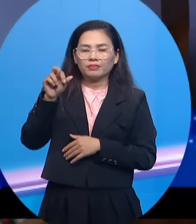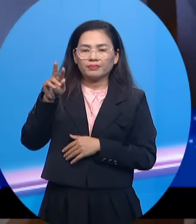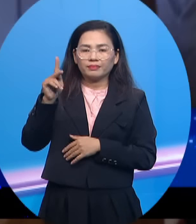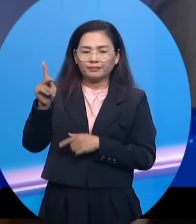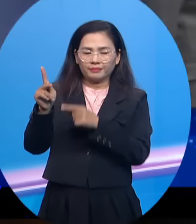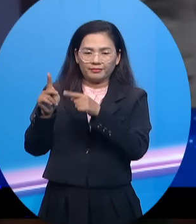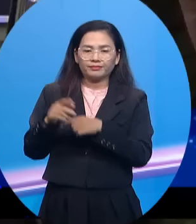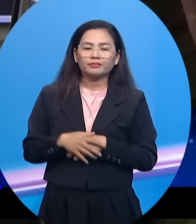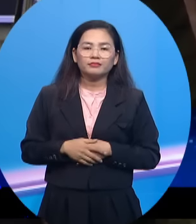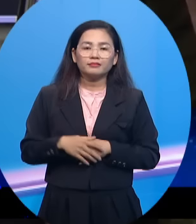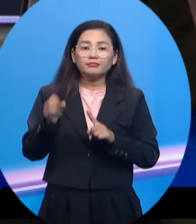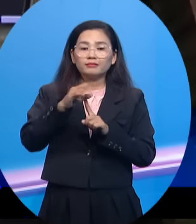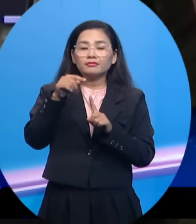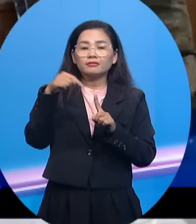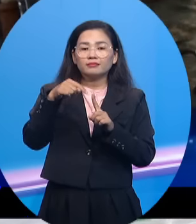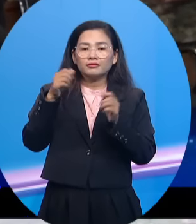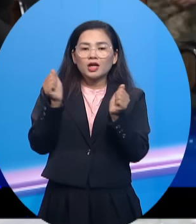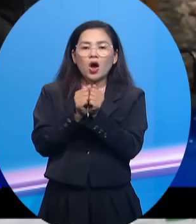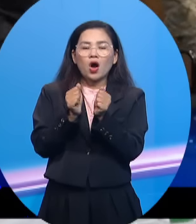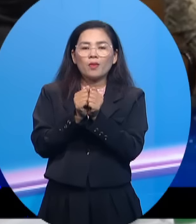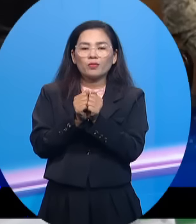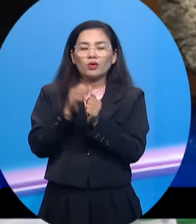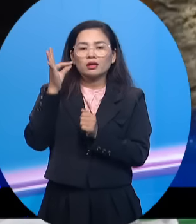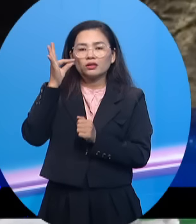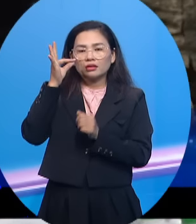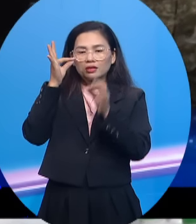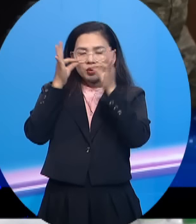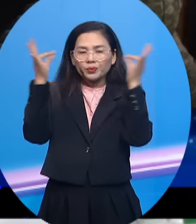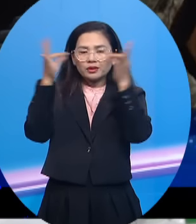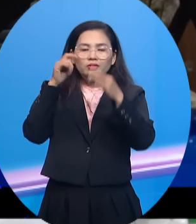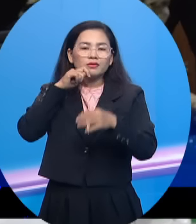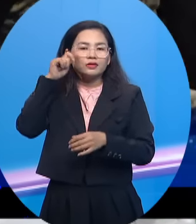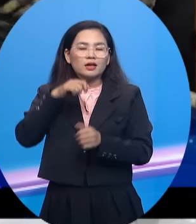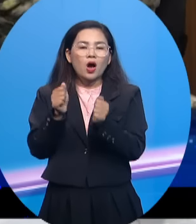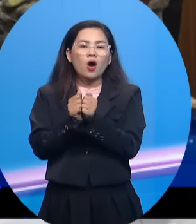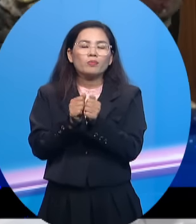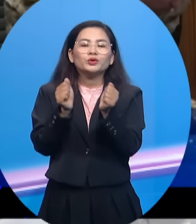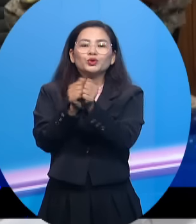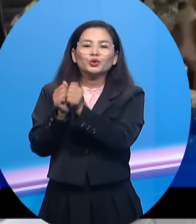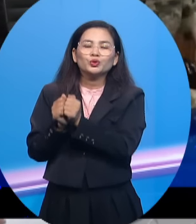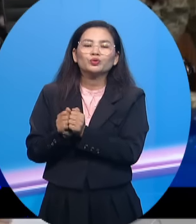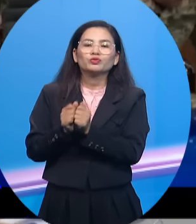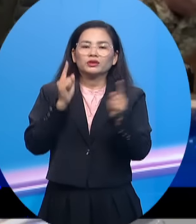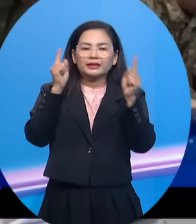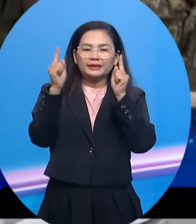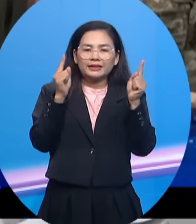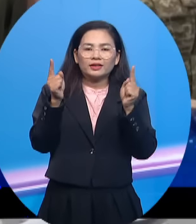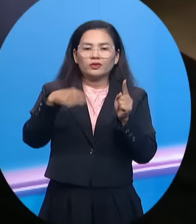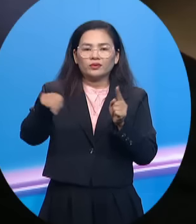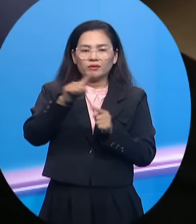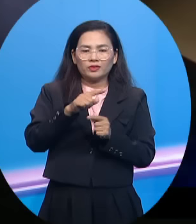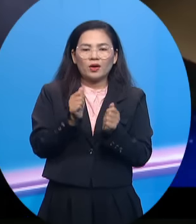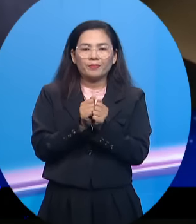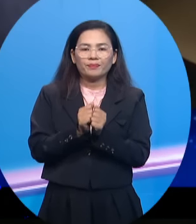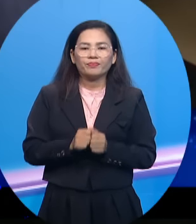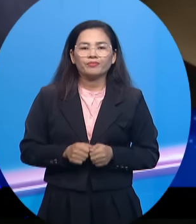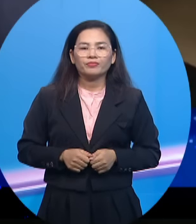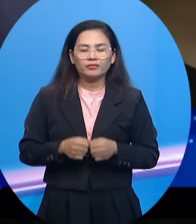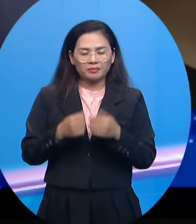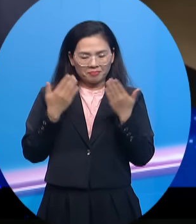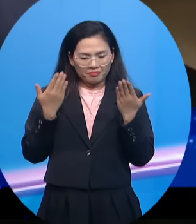Thông tin được công bố trong cuộc họp của Tổng thống Ukraine Volodymyr Zelensky với các quan chức nước này. Tính